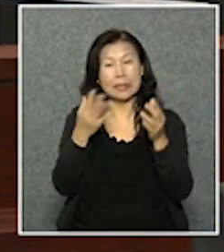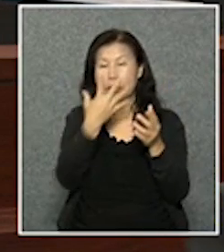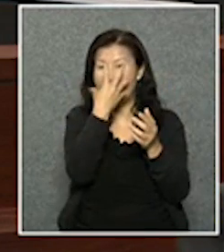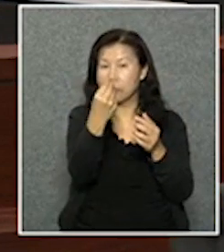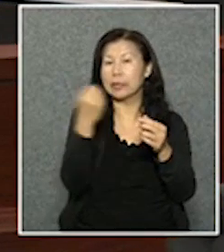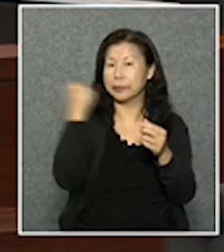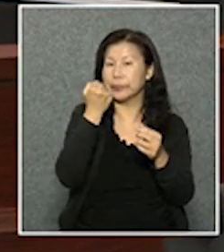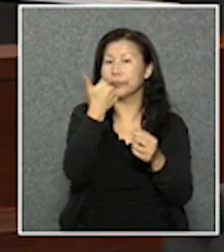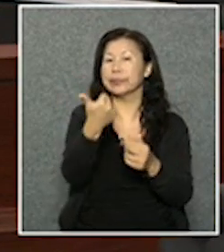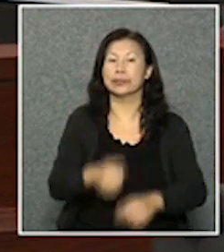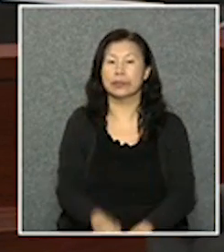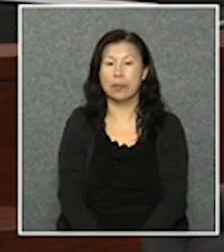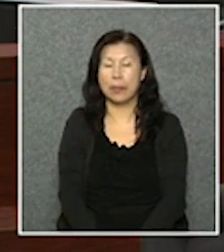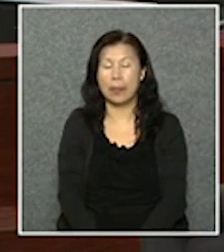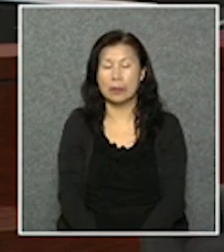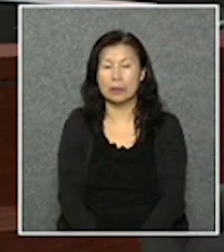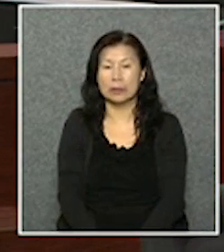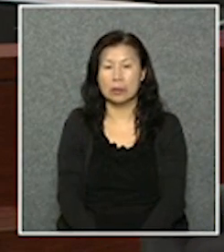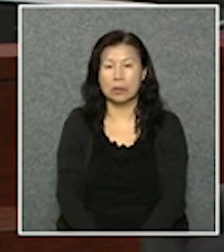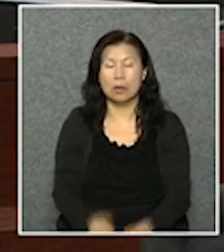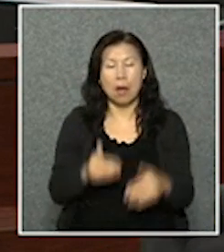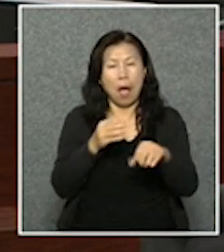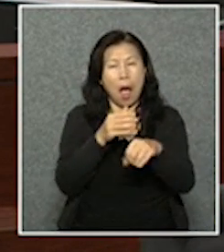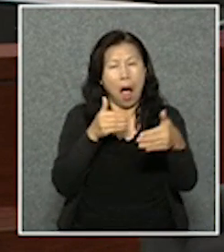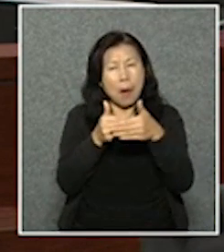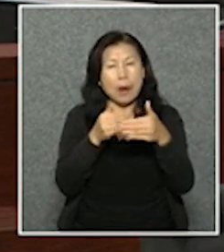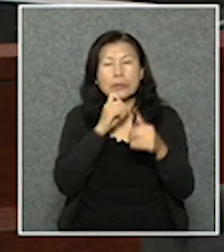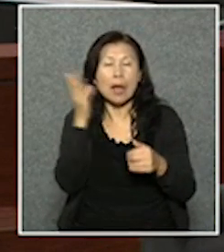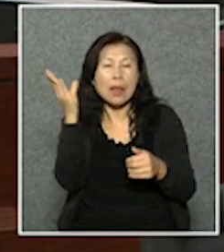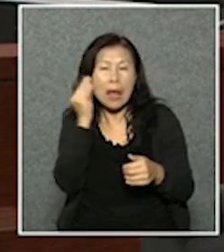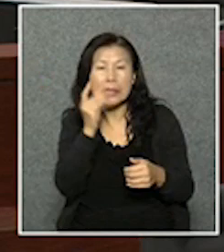力。咁樣咧，就我啱啱咧，亦都聽到咧